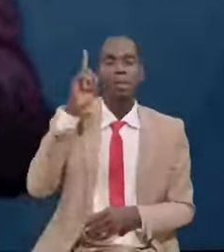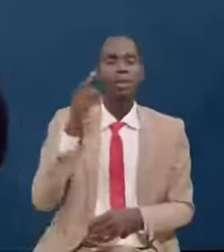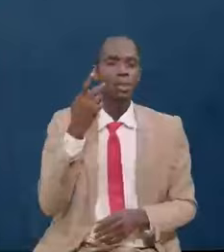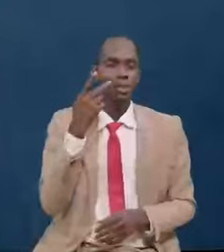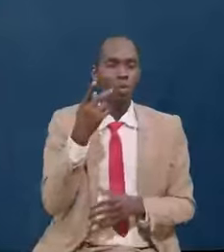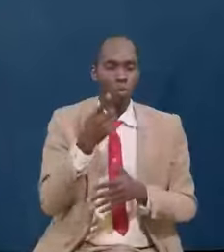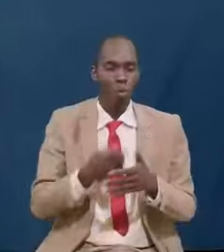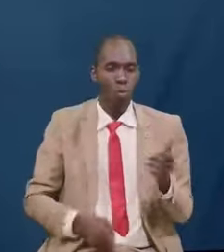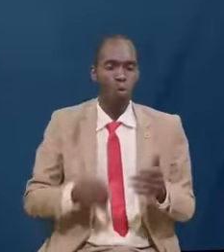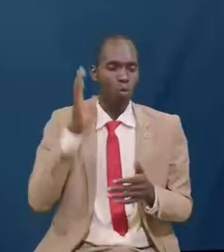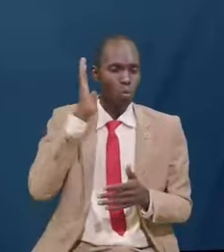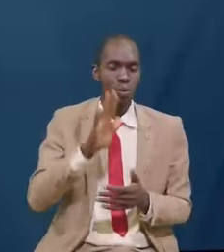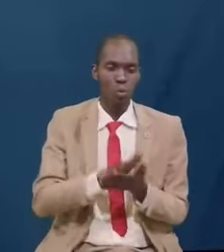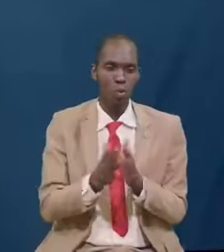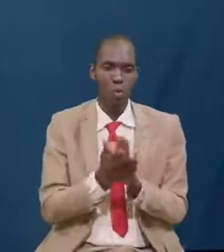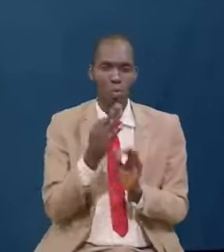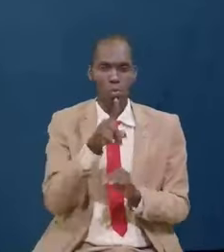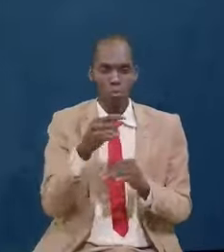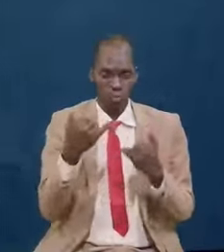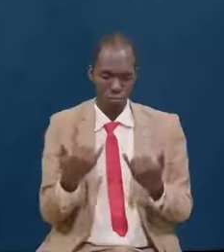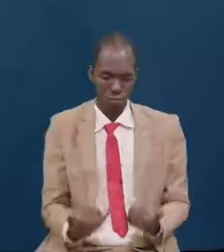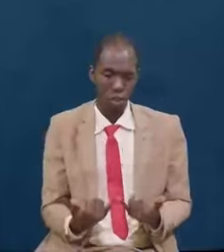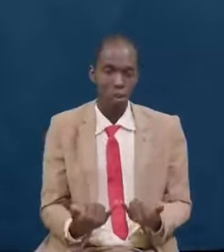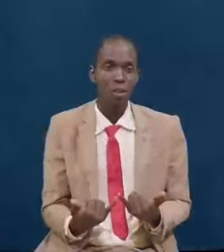et il voit ce qu'il va faire de toi maintenant.